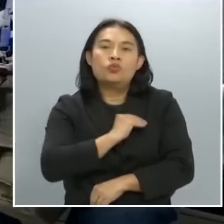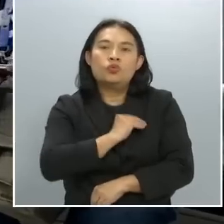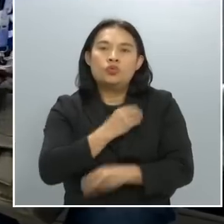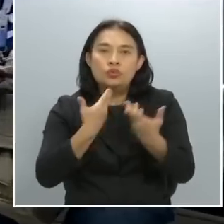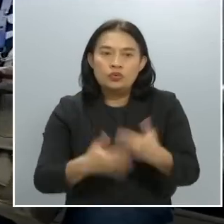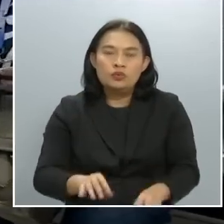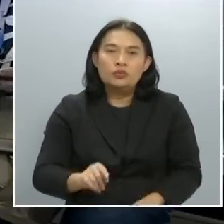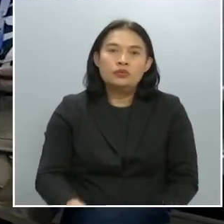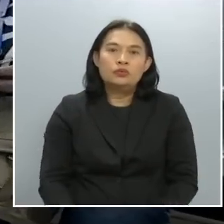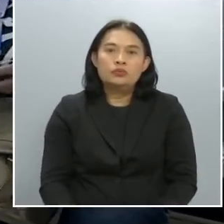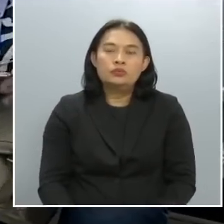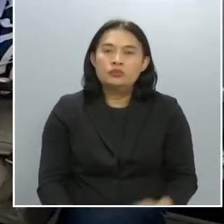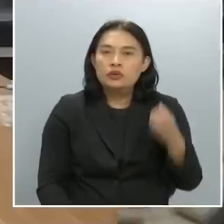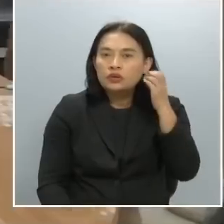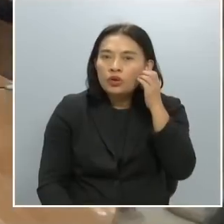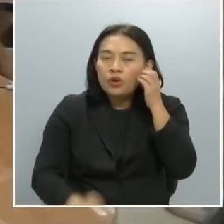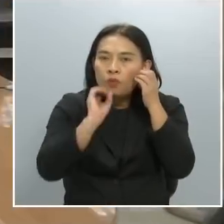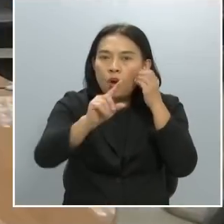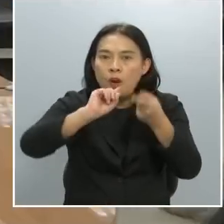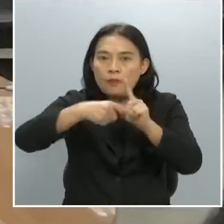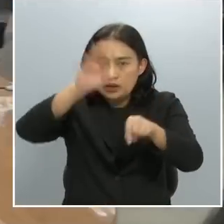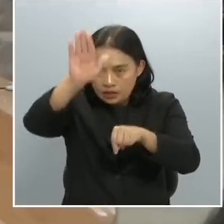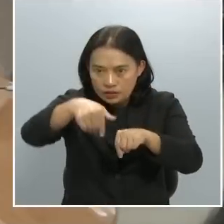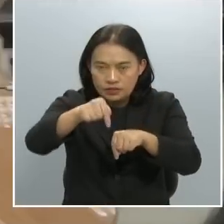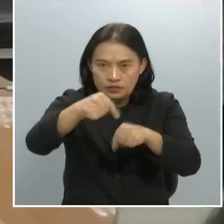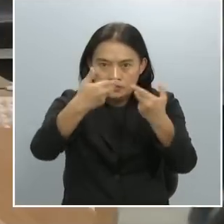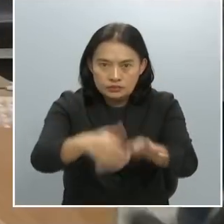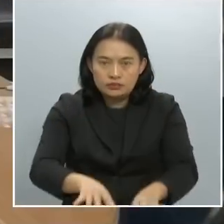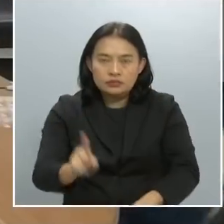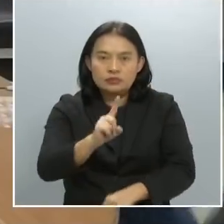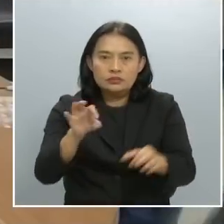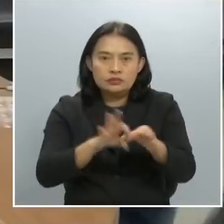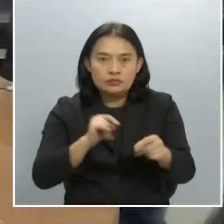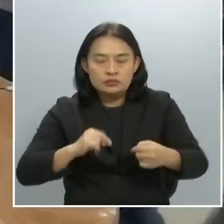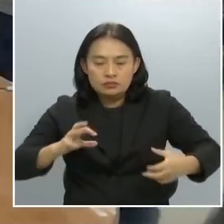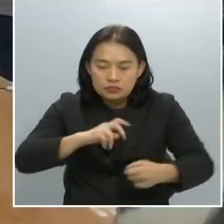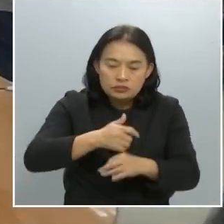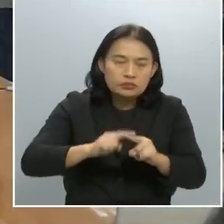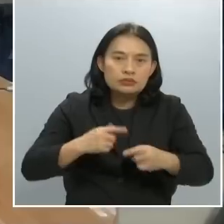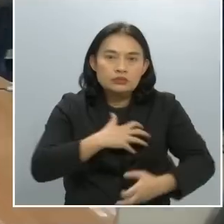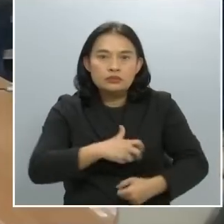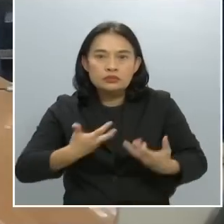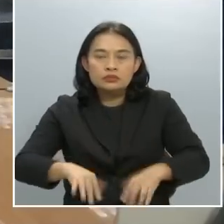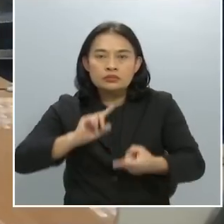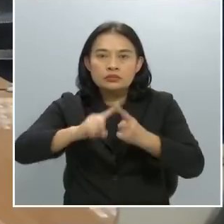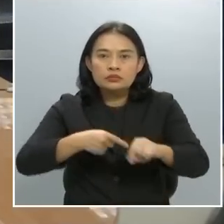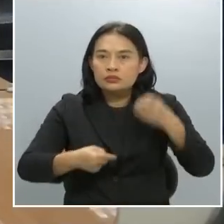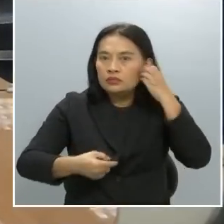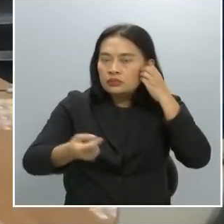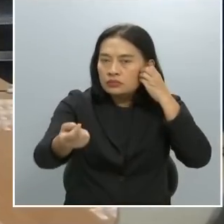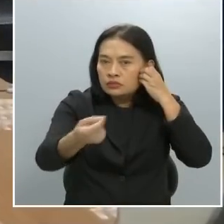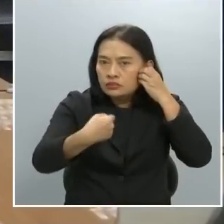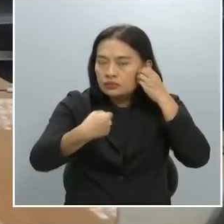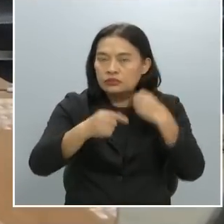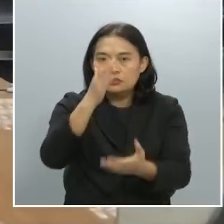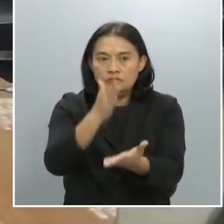ใช้โทรศัพท์ติดต่อให้เพื่อนมาหาตอนนั้นยังถูกเขาทำอนาจารหนักขึ้นเรื่อยๆนะคะจนเพื่อนโทรมาเขาจึงหยุด ตอนแรก